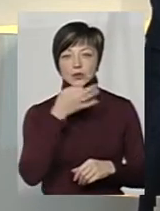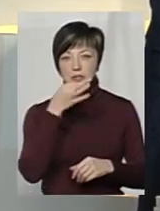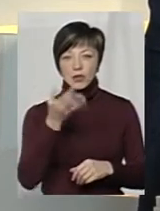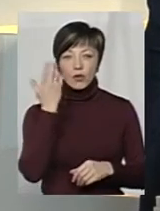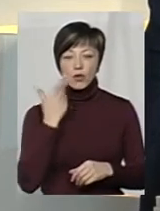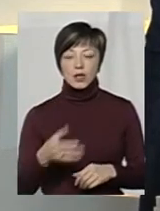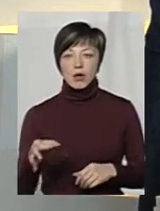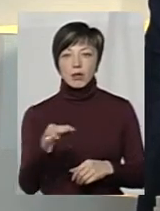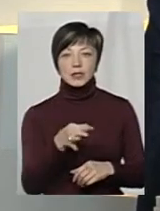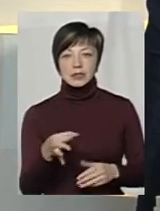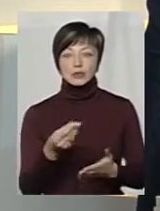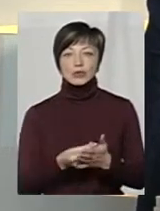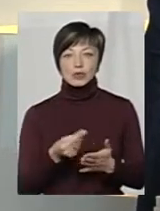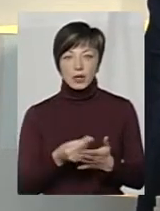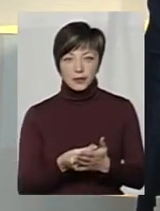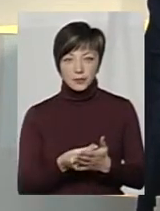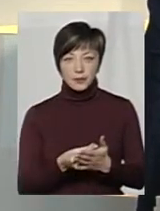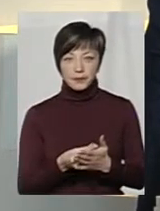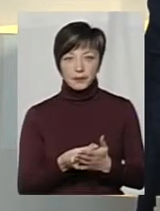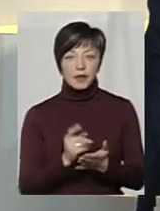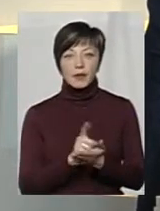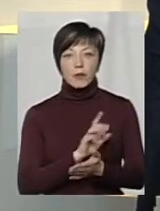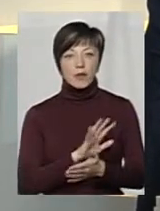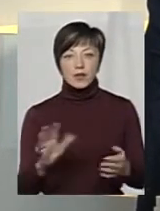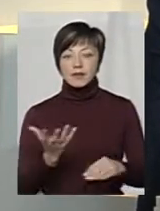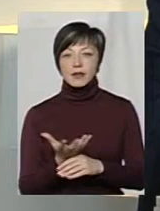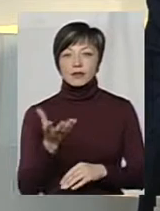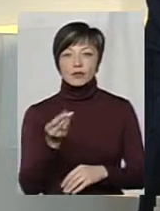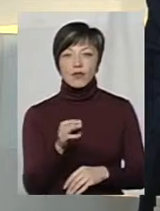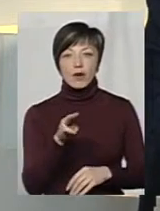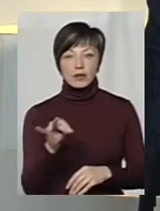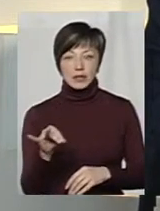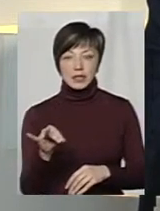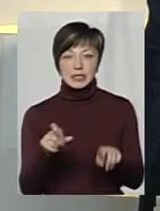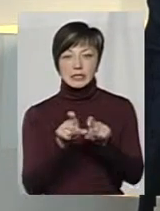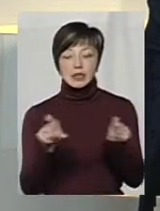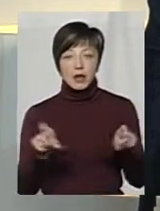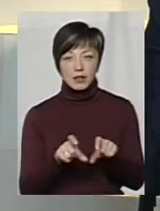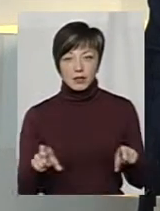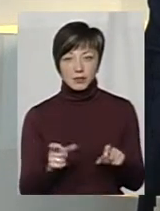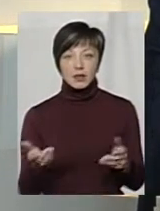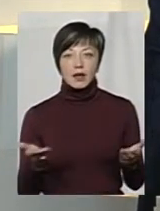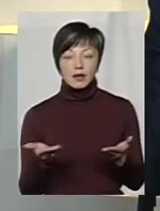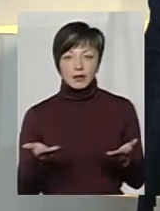ми обласний бюджет не повинен фінансувати ті заклади, які